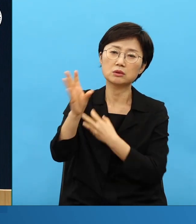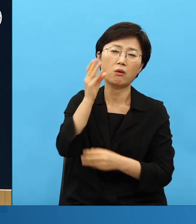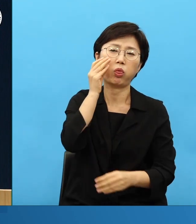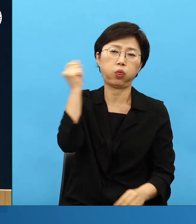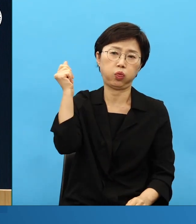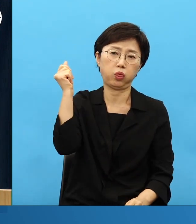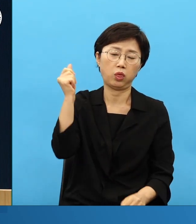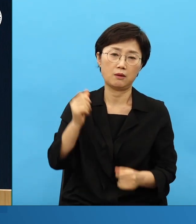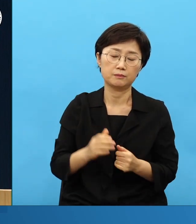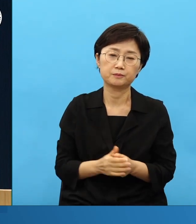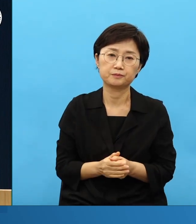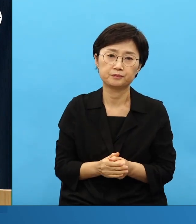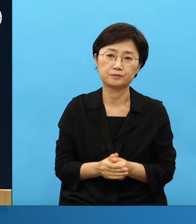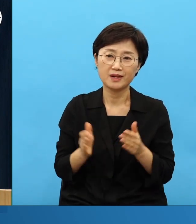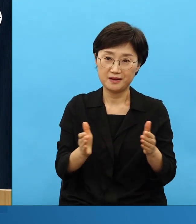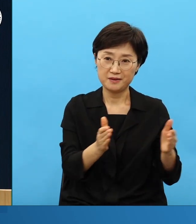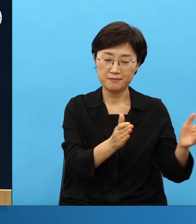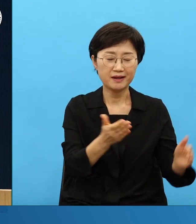한 번은